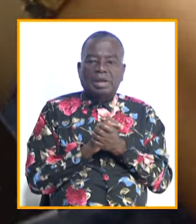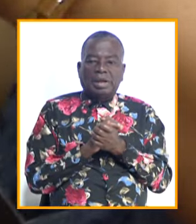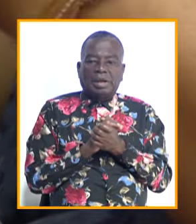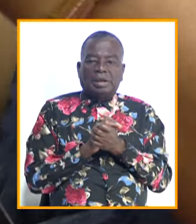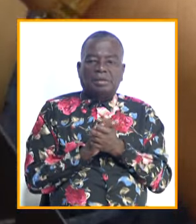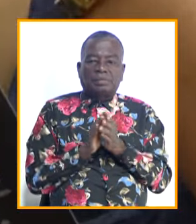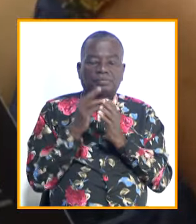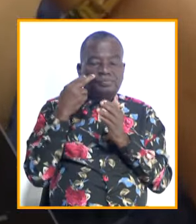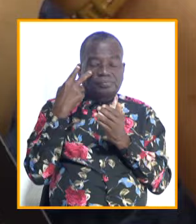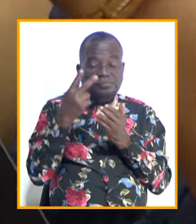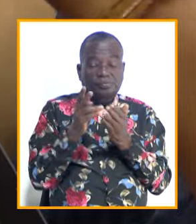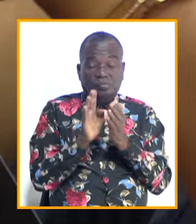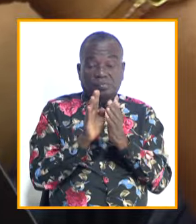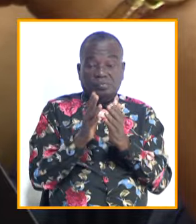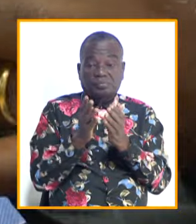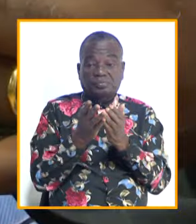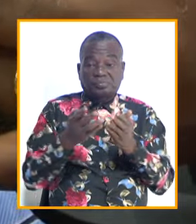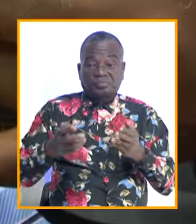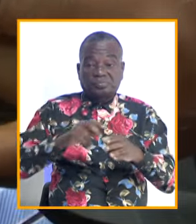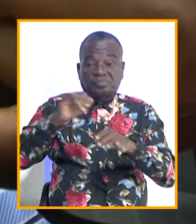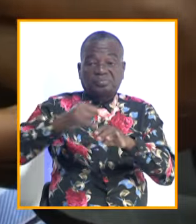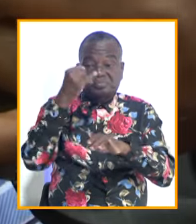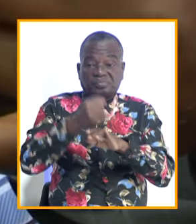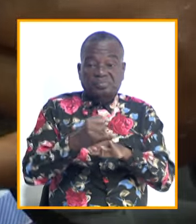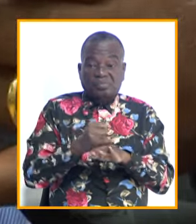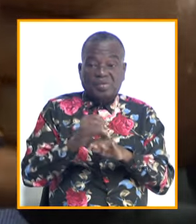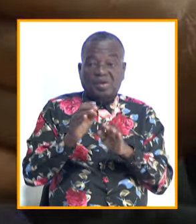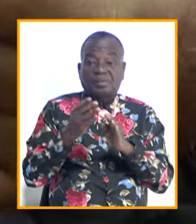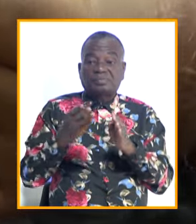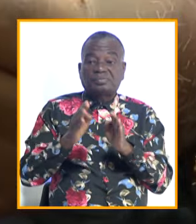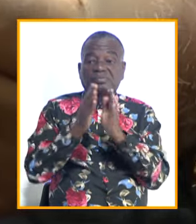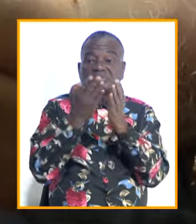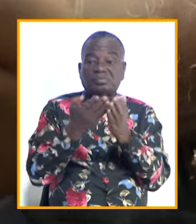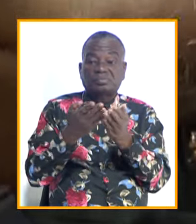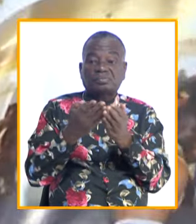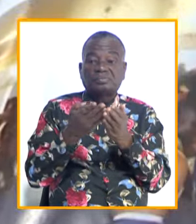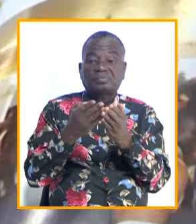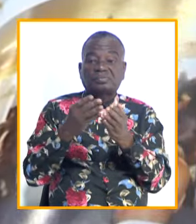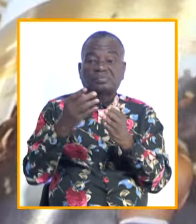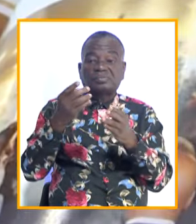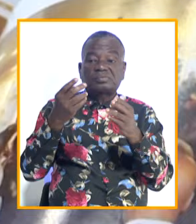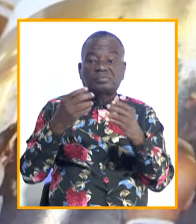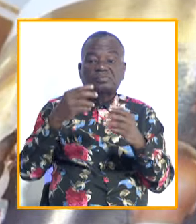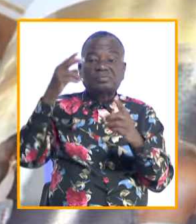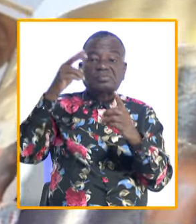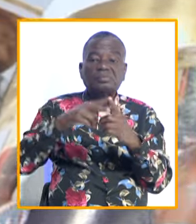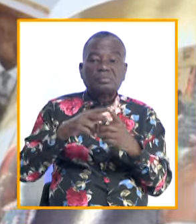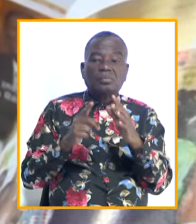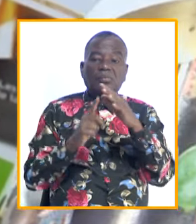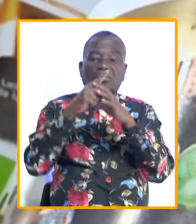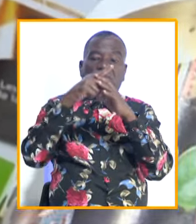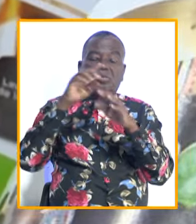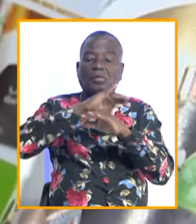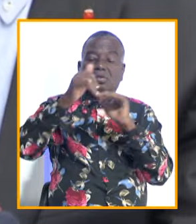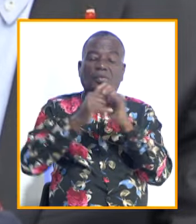La vie des institutions égrenée au fil des pages, un magazine dès ce jour, tous les 6 mois disponible. C'est une démarche didactique